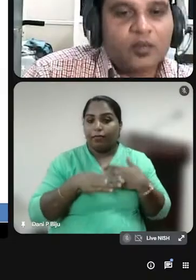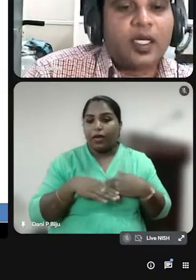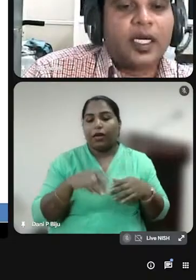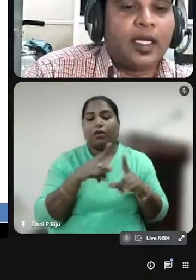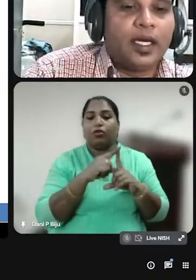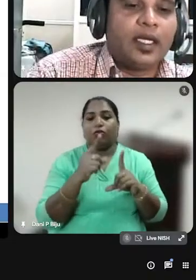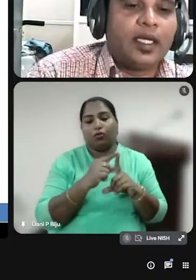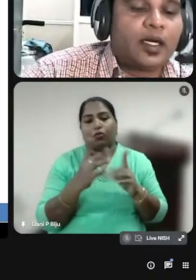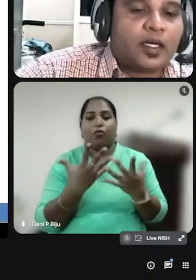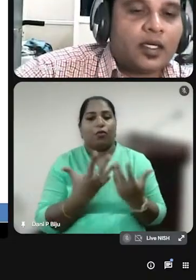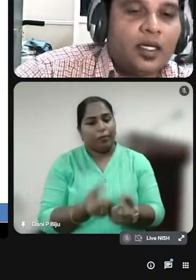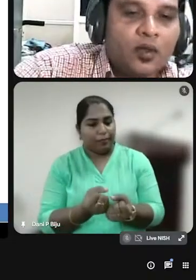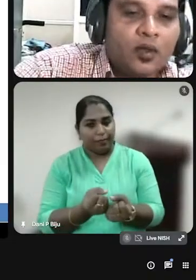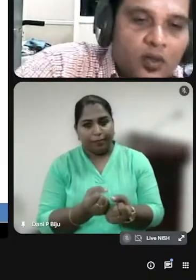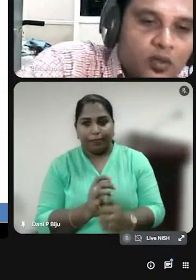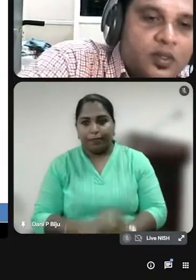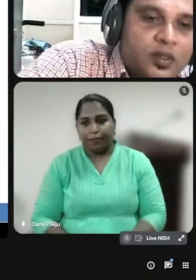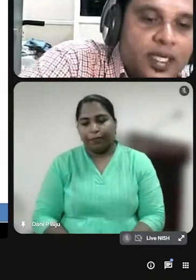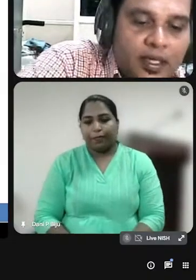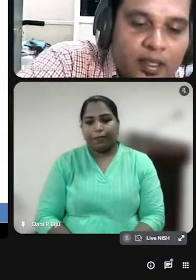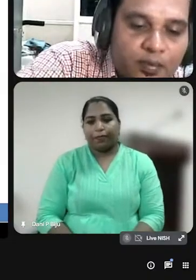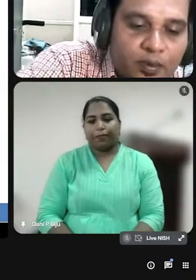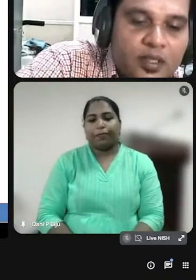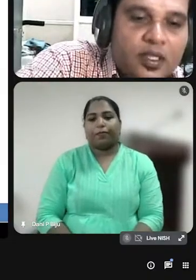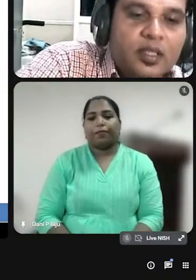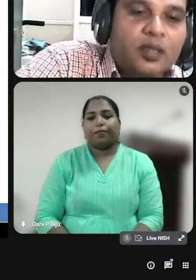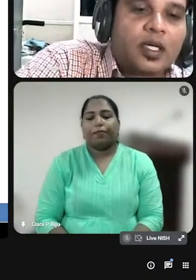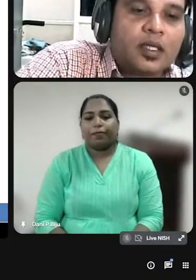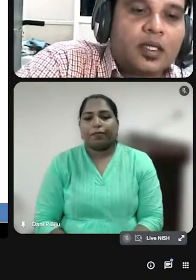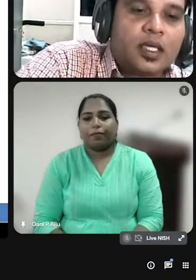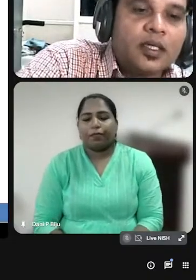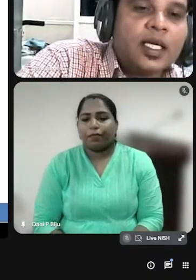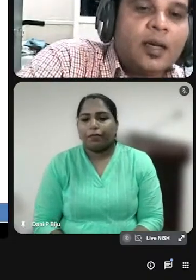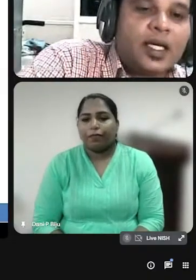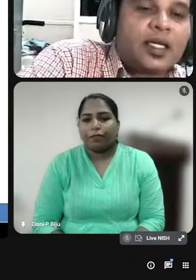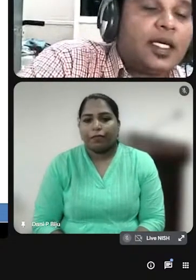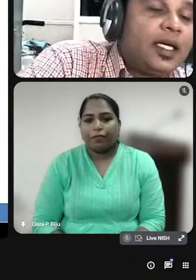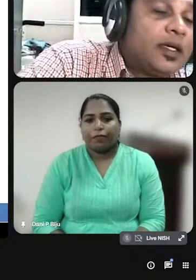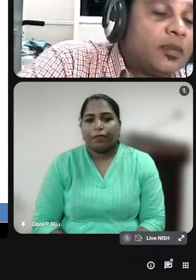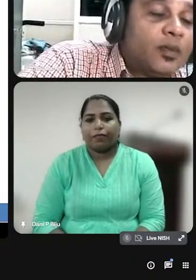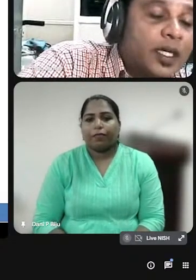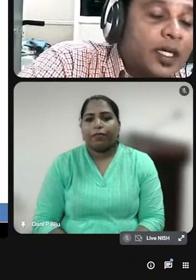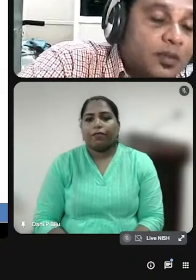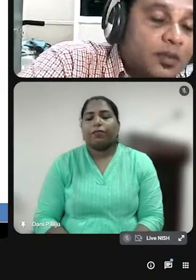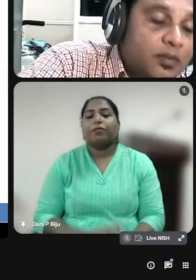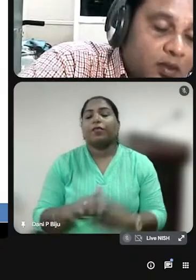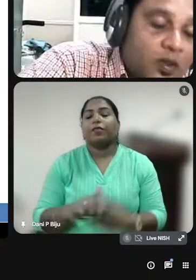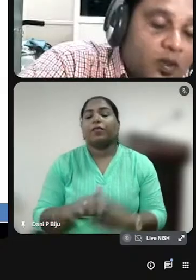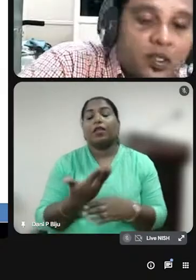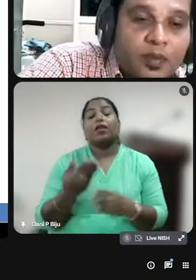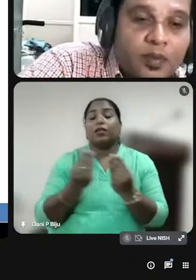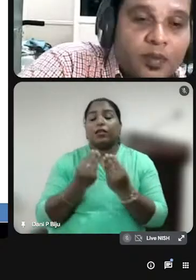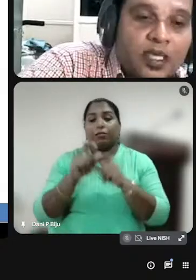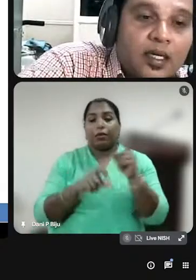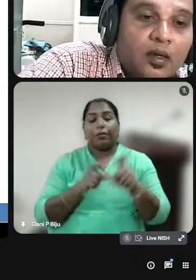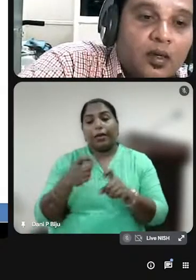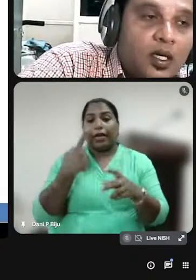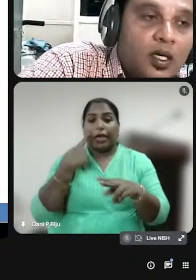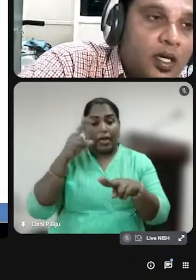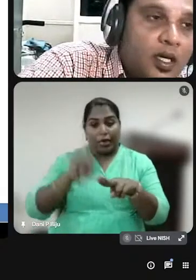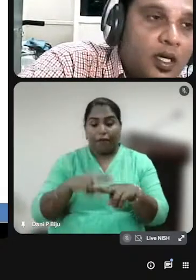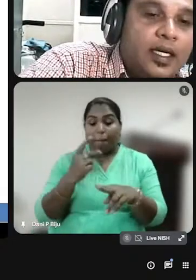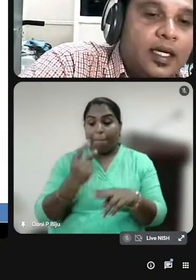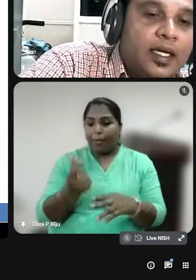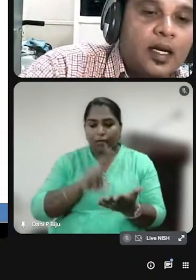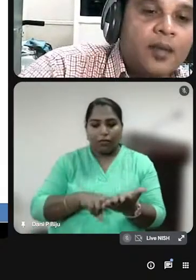വേണം എണീക്കാൻ. ഈ ഓർത്തോസ്റ്റാറ്റിക് ഹൈപ്പോതെസിസ് എന്ന് പറയുന്നത് പെട്ടെന്ന് എണീക്കുമ്പോൾ രക്തസമ്മർദ്ദം കുറഞ്ഞിട്ട് പെട്ടെന്ന് തലകർക്കം